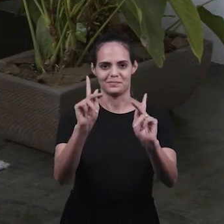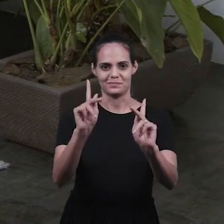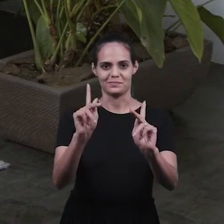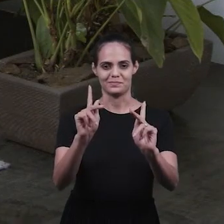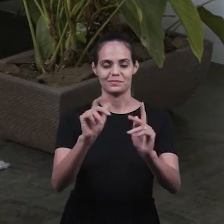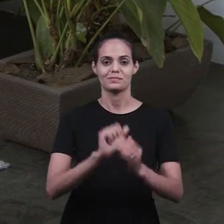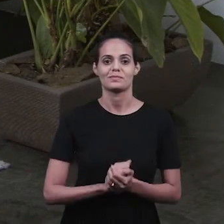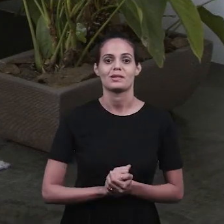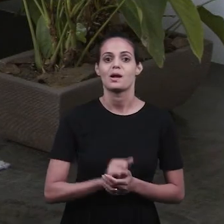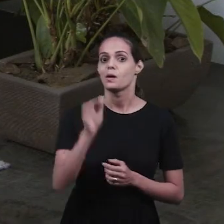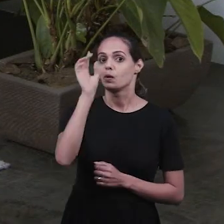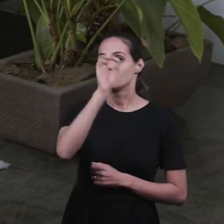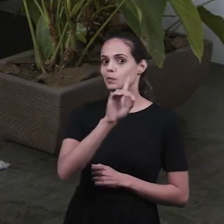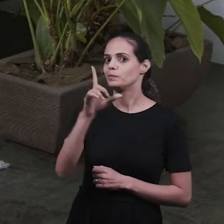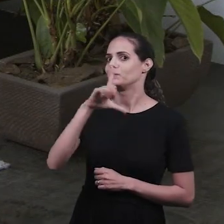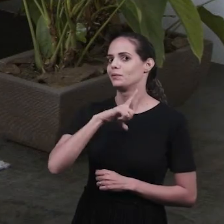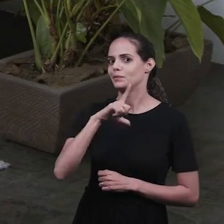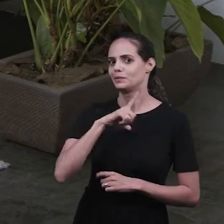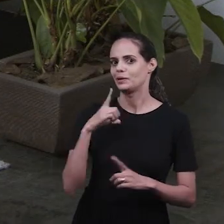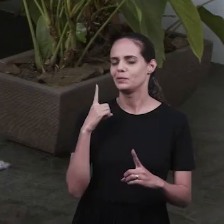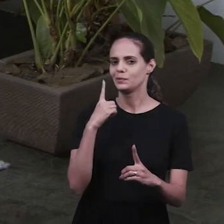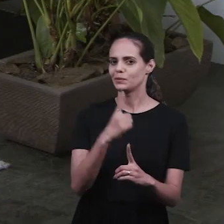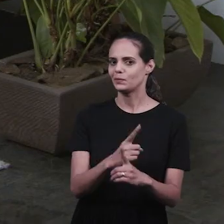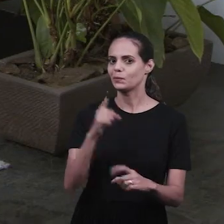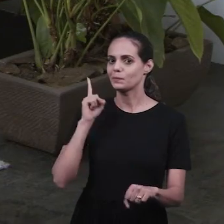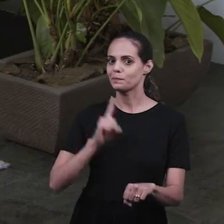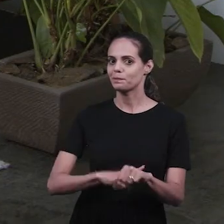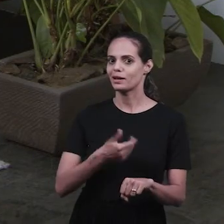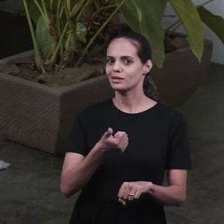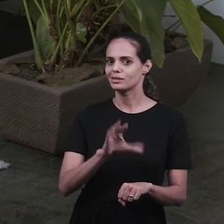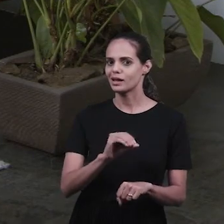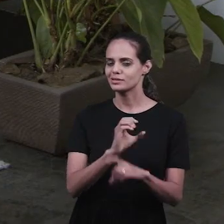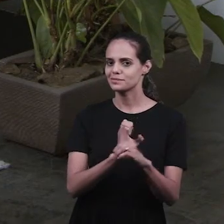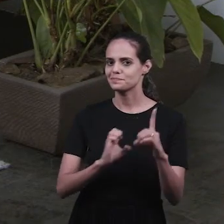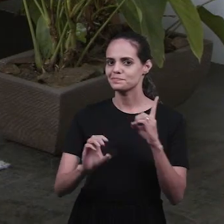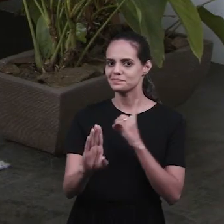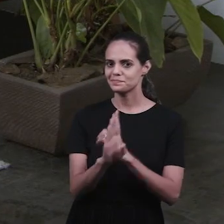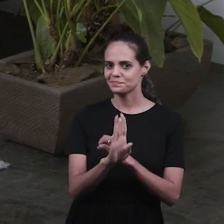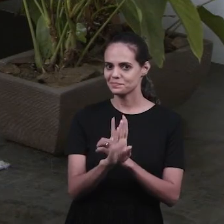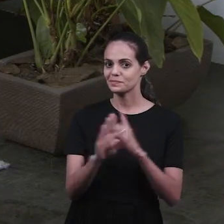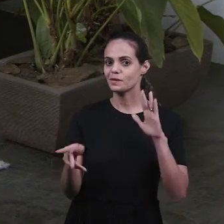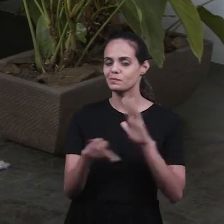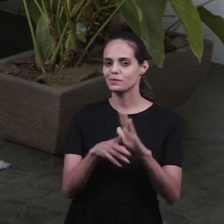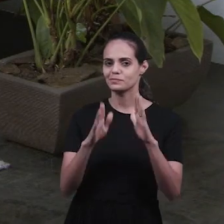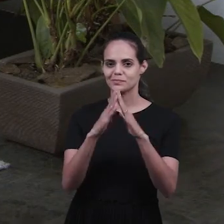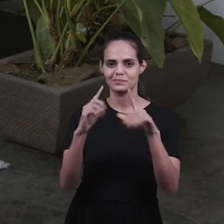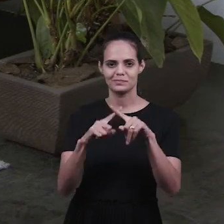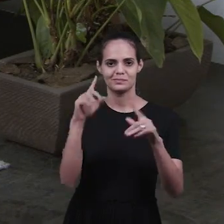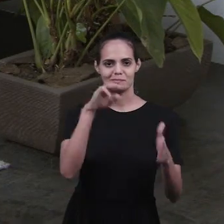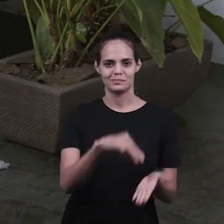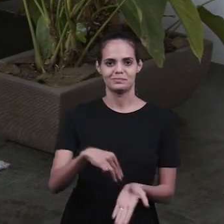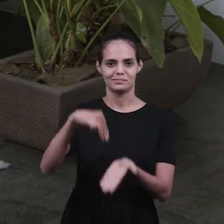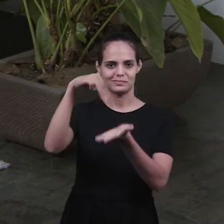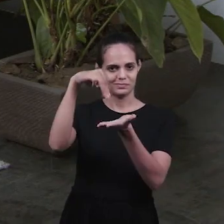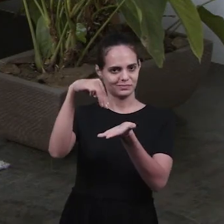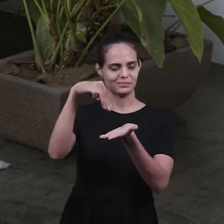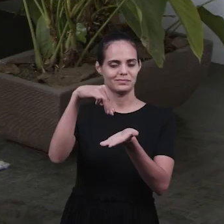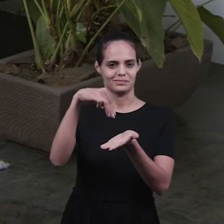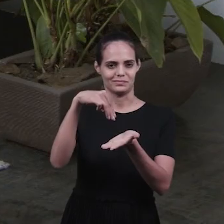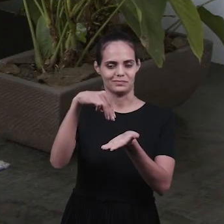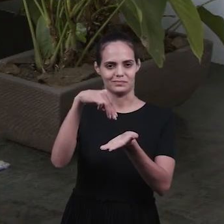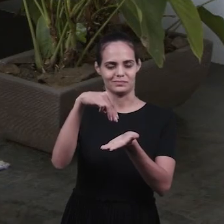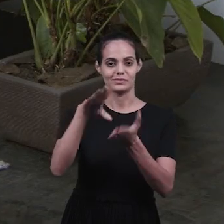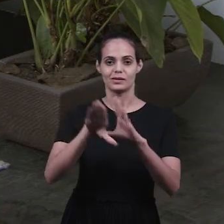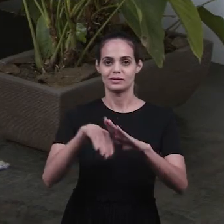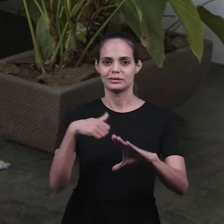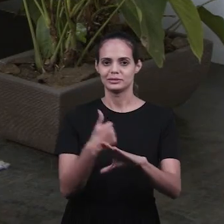éternel. Dimanche, nous avons une rencontre à 10h du matin dans l'école biblique dominicale de l'Église chrétienne Maranatha qui sera